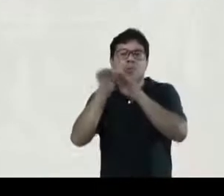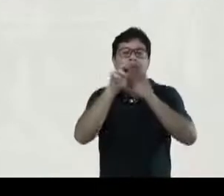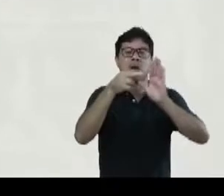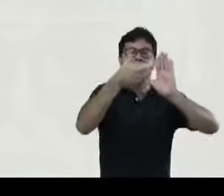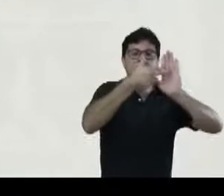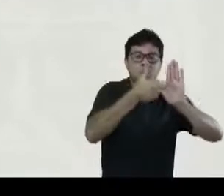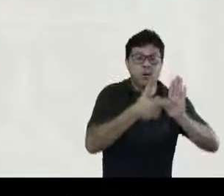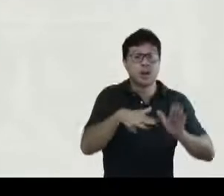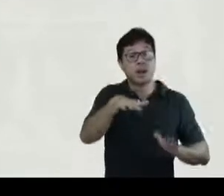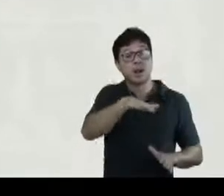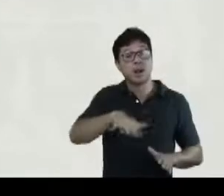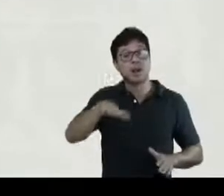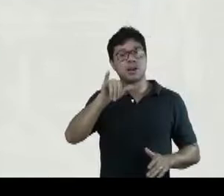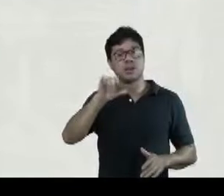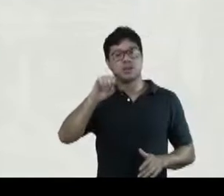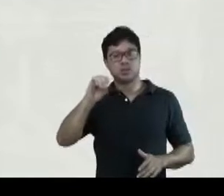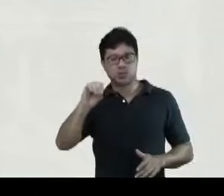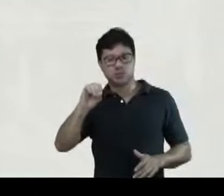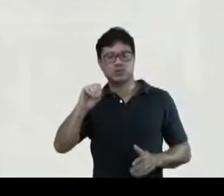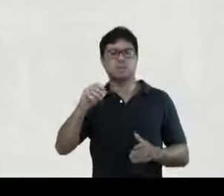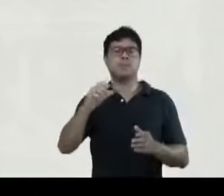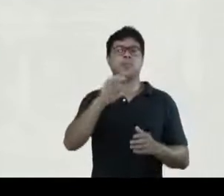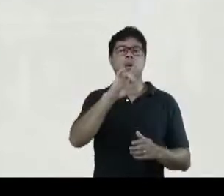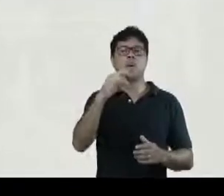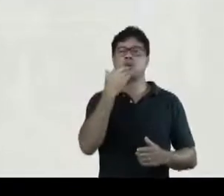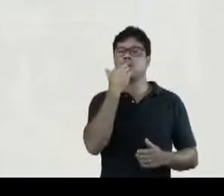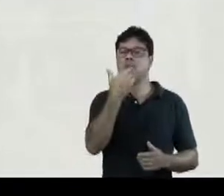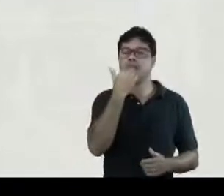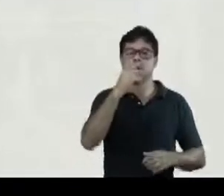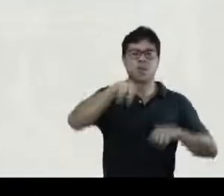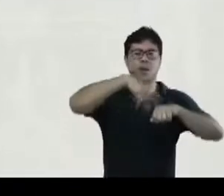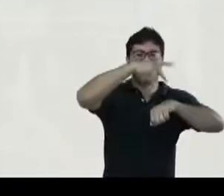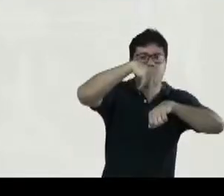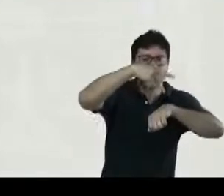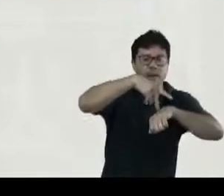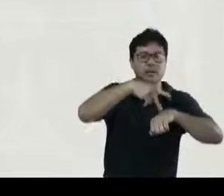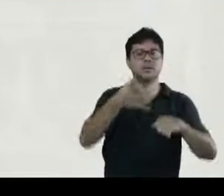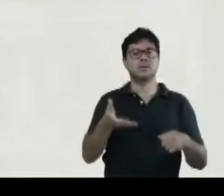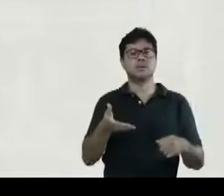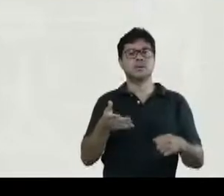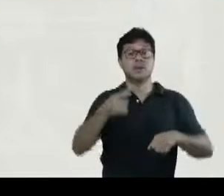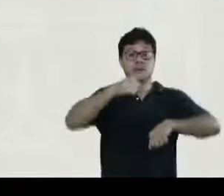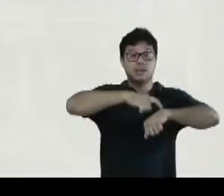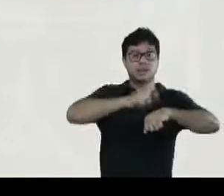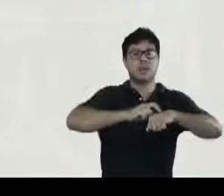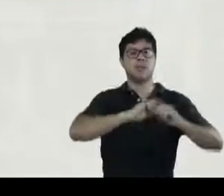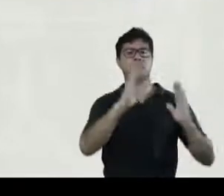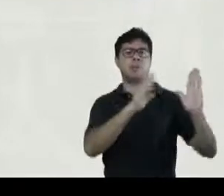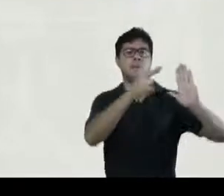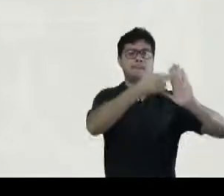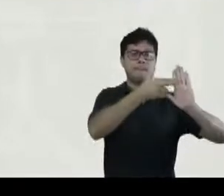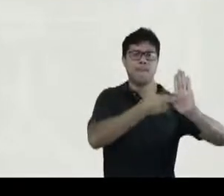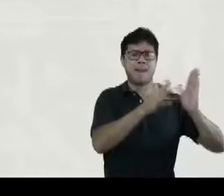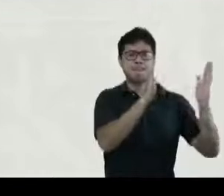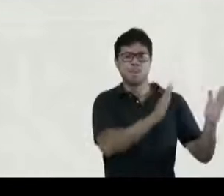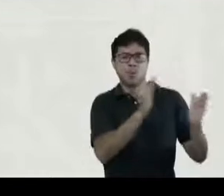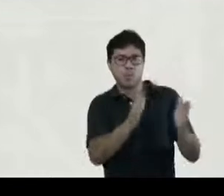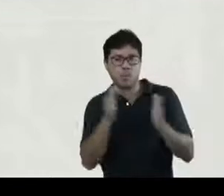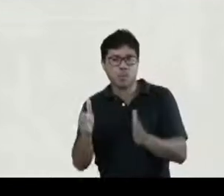normierte Zeitangaben sind Ihnen aus der Katalogisierung sicher vertraut. Es gibt aber noch